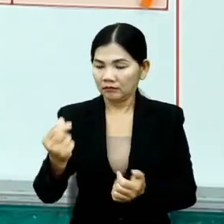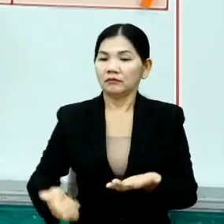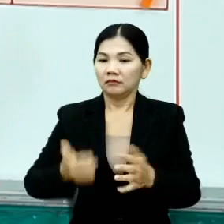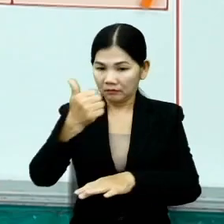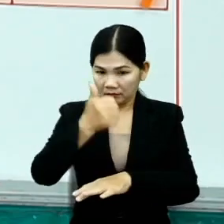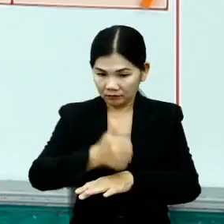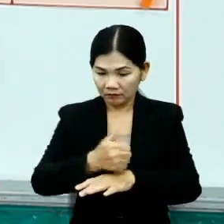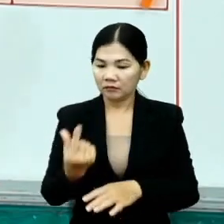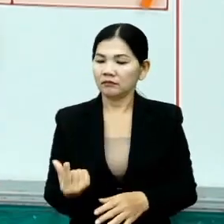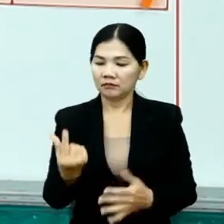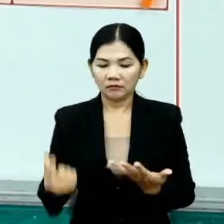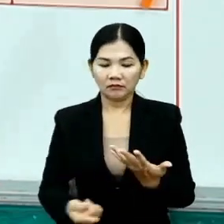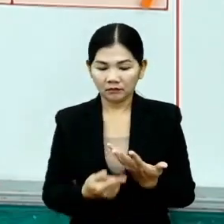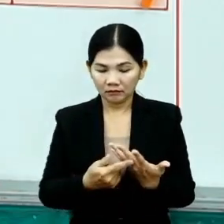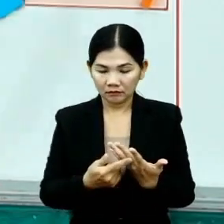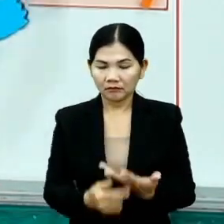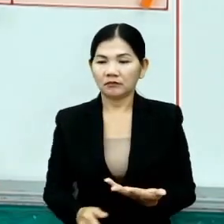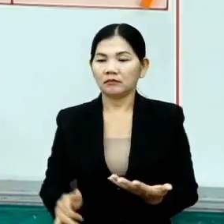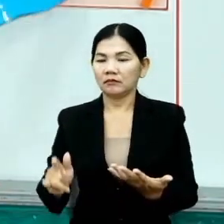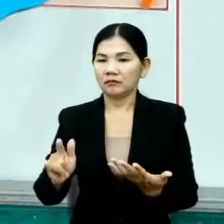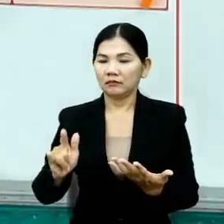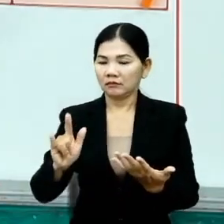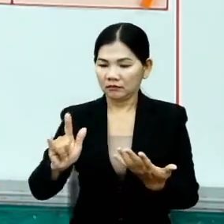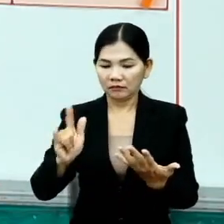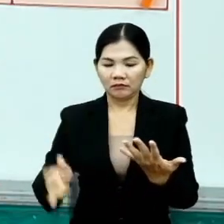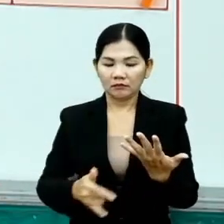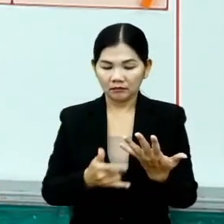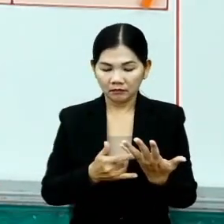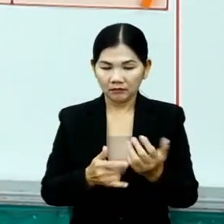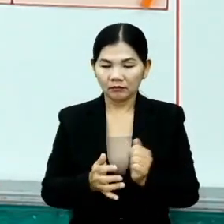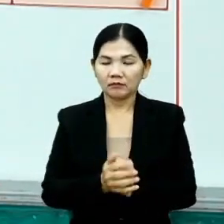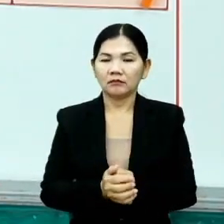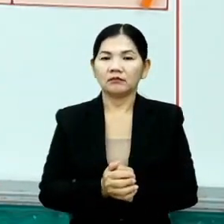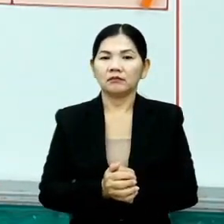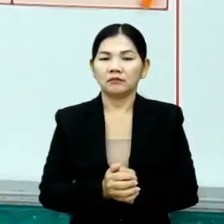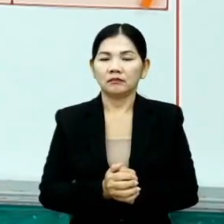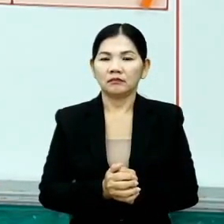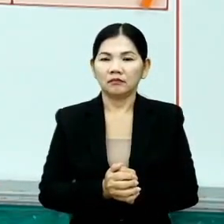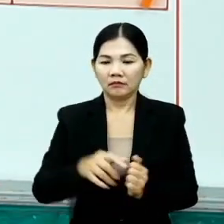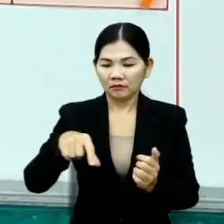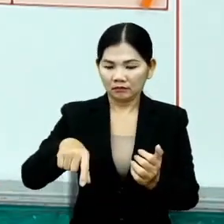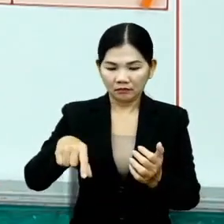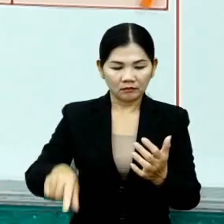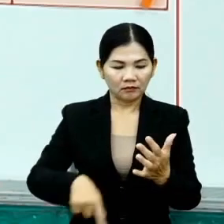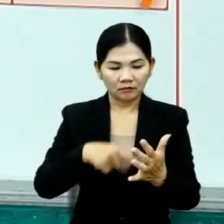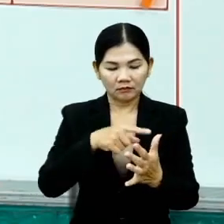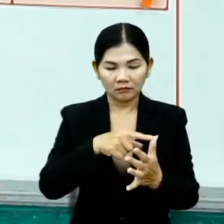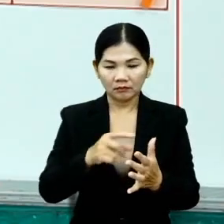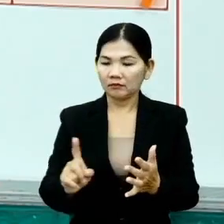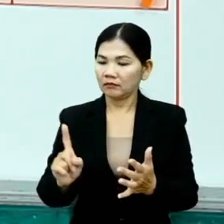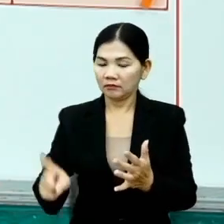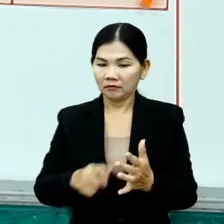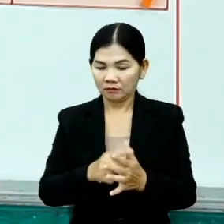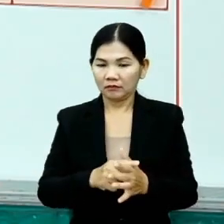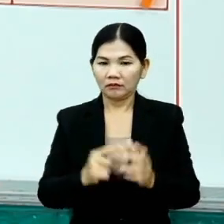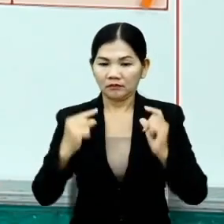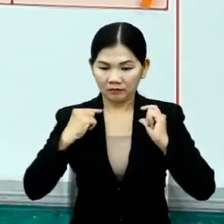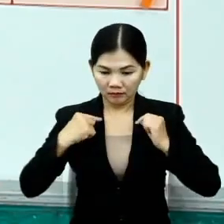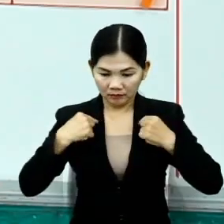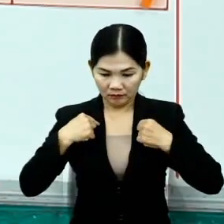bai bom bai ka pha cham dong tiet na triem ta